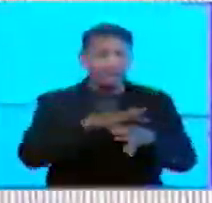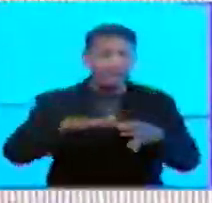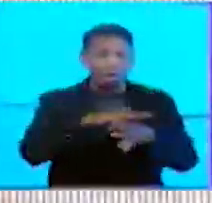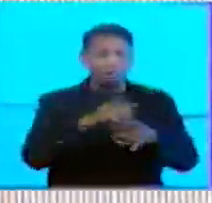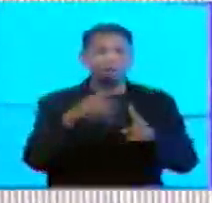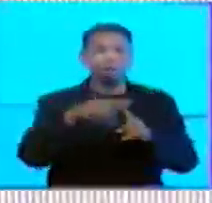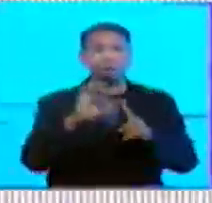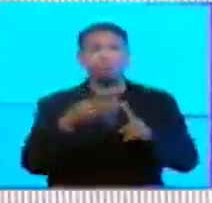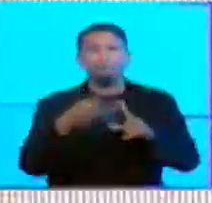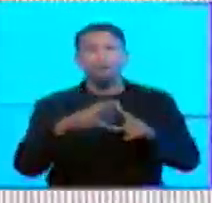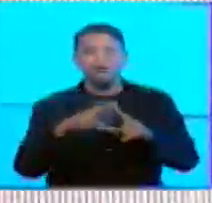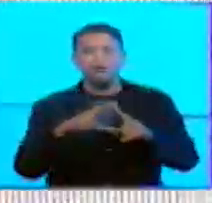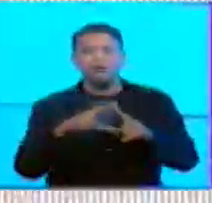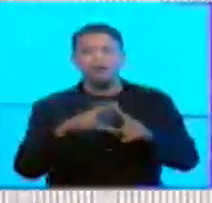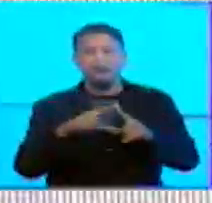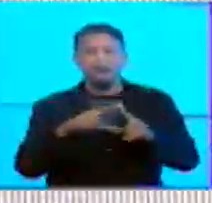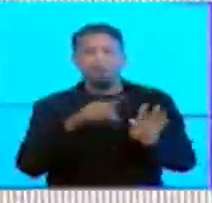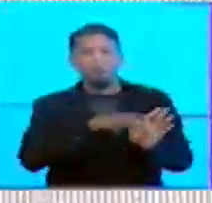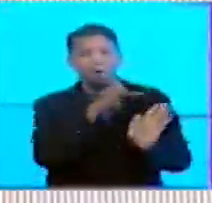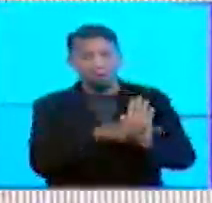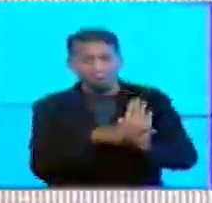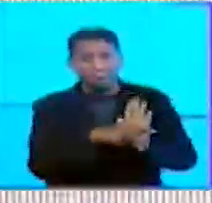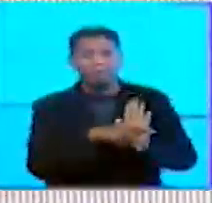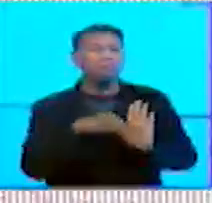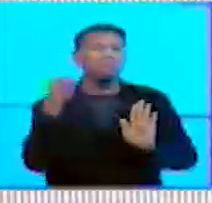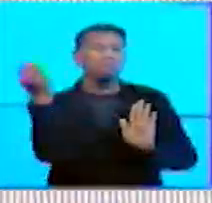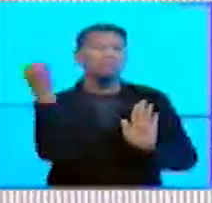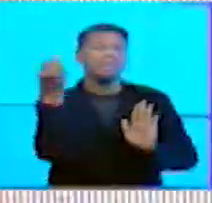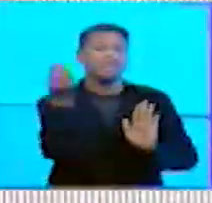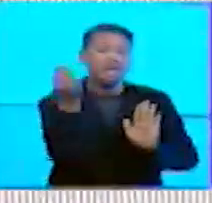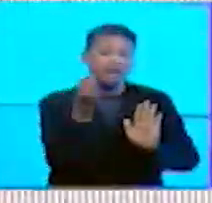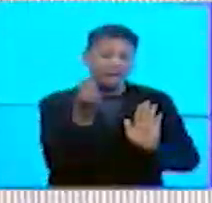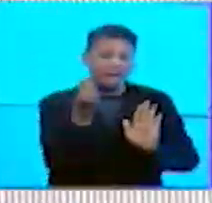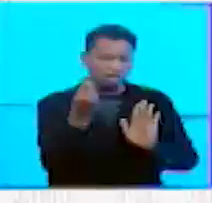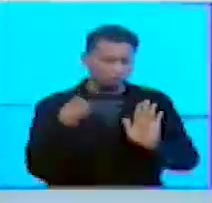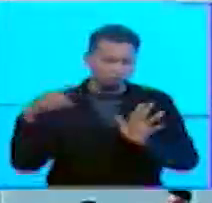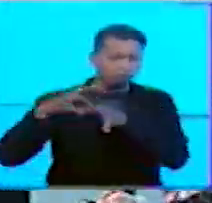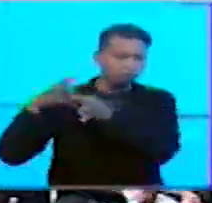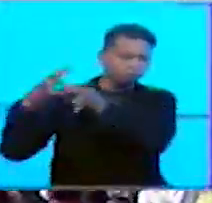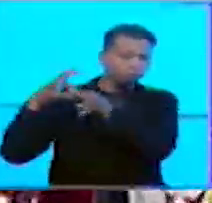melakukan program-program onboarding, bekerja sama, berkolaborasi dengan mitra tentunya.